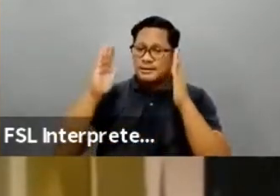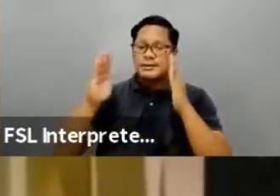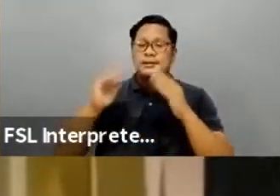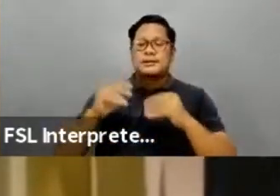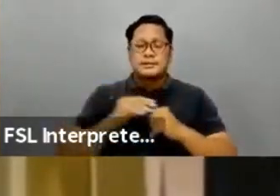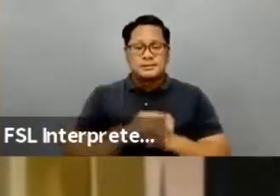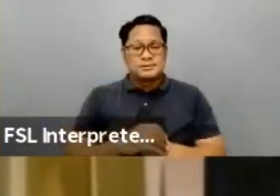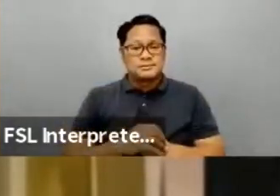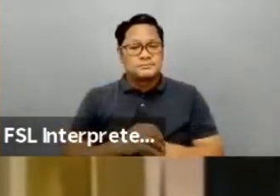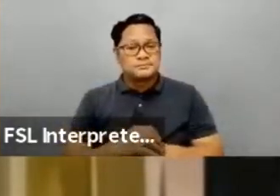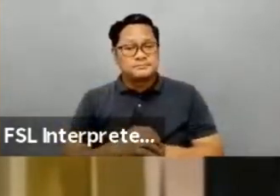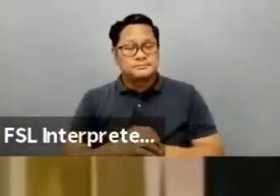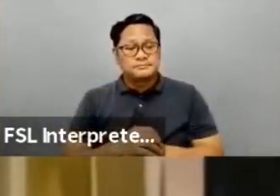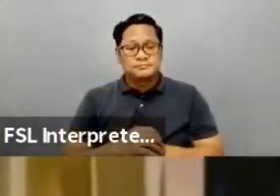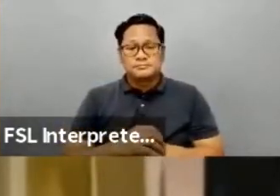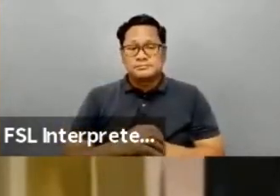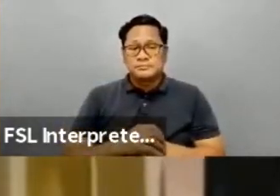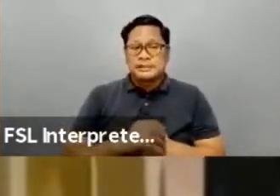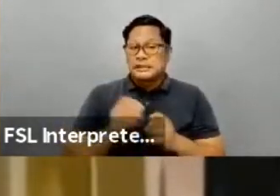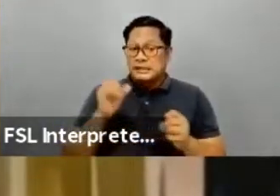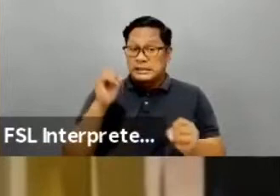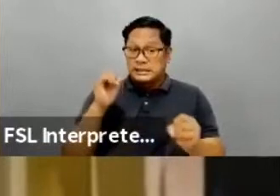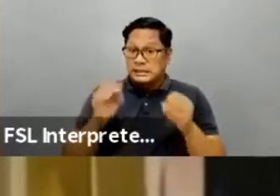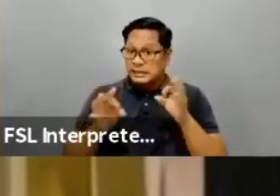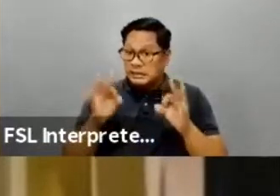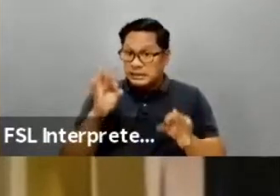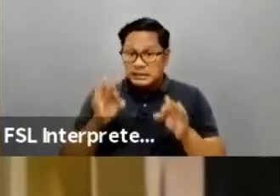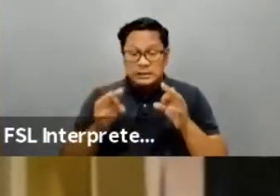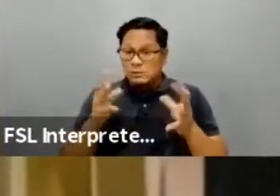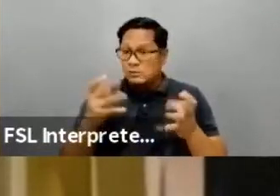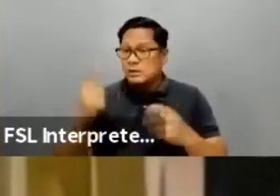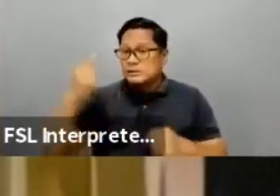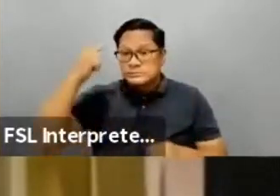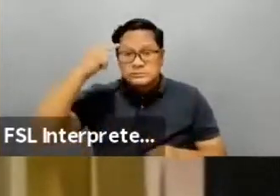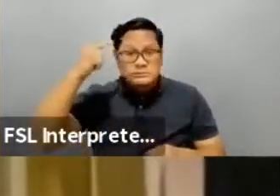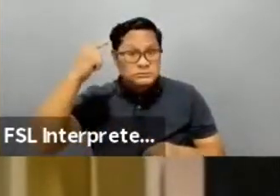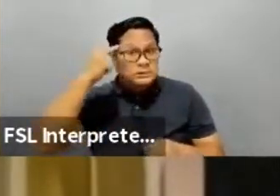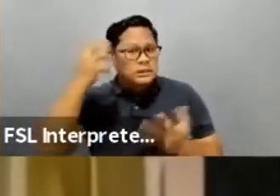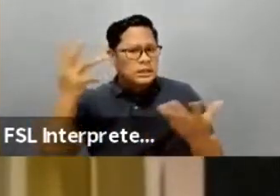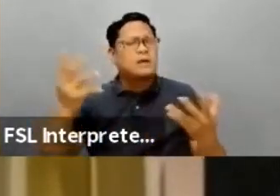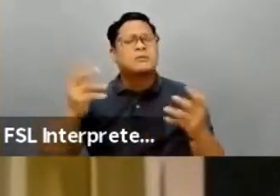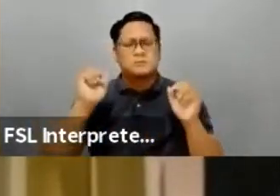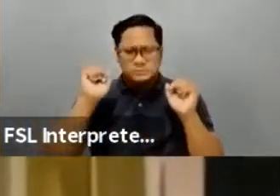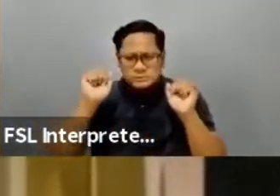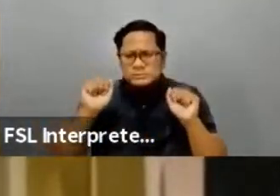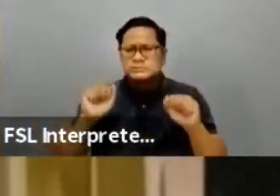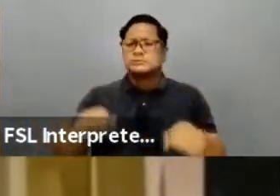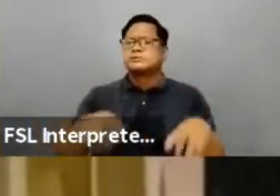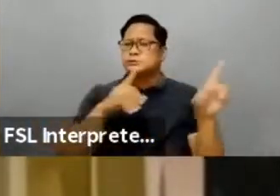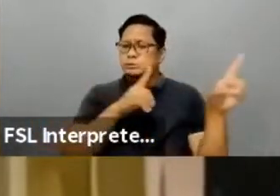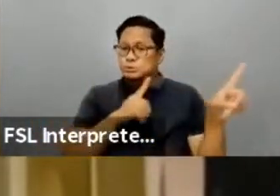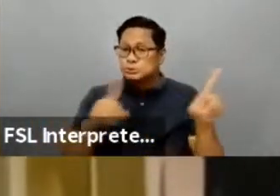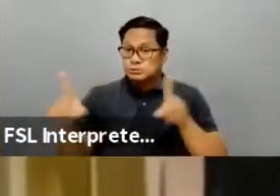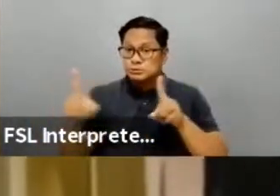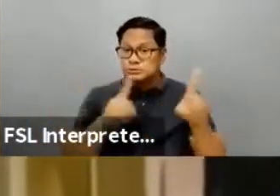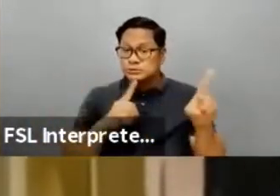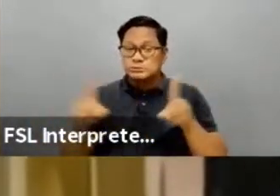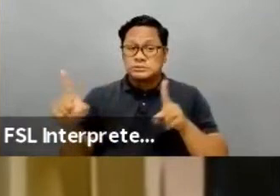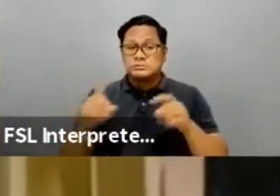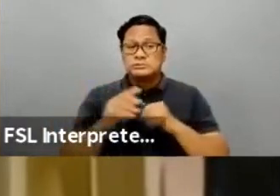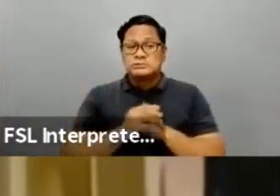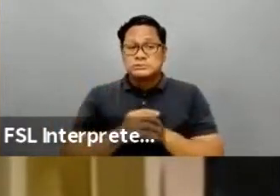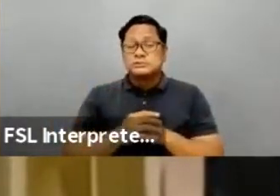paraan. Kung kaya mong isipin, kaya mong gawin,